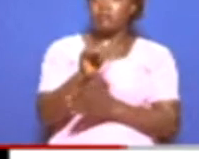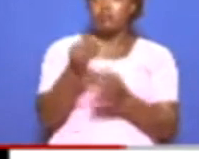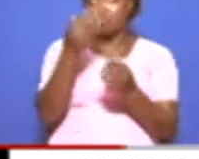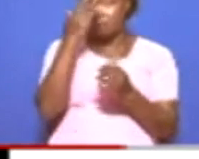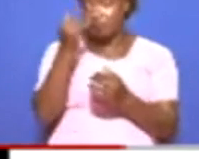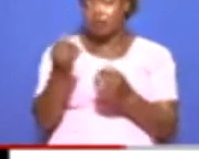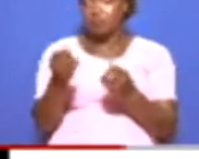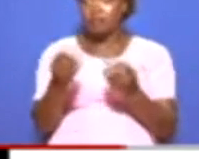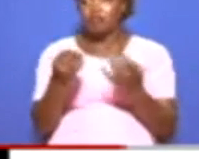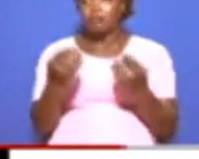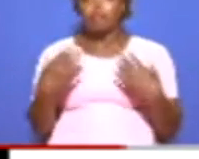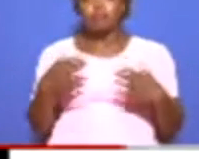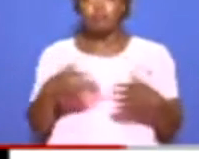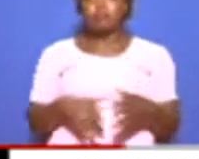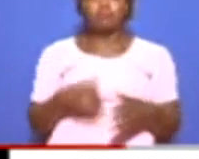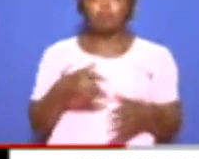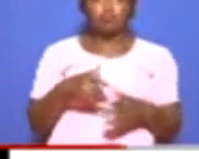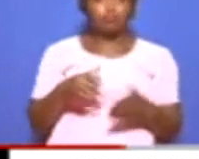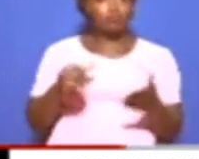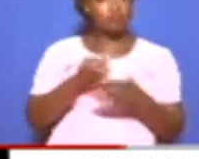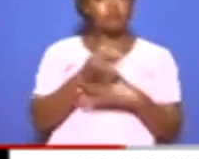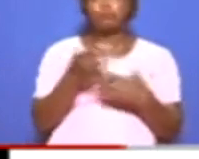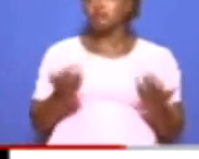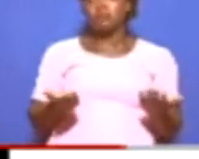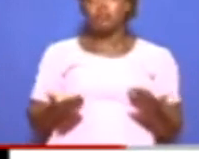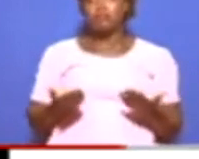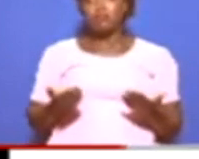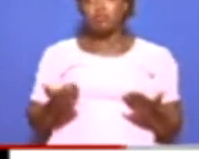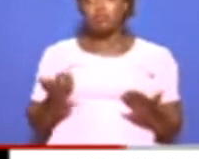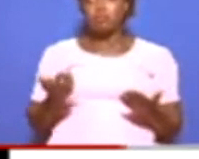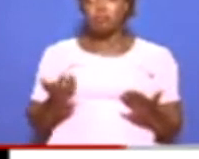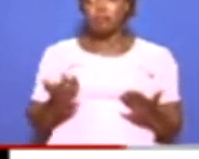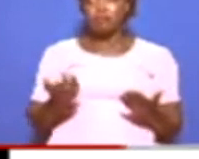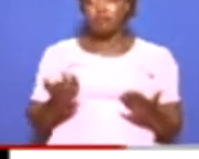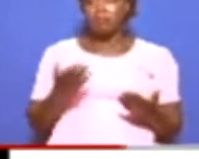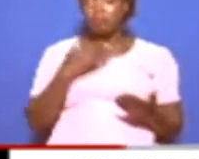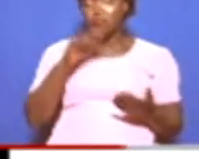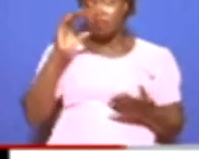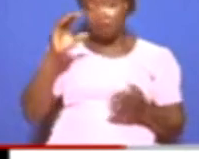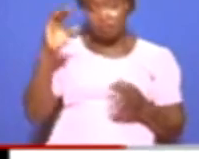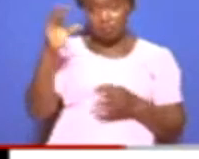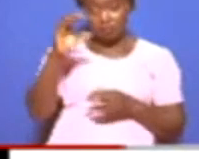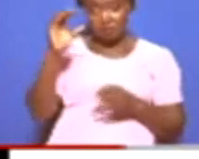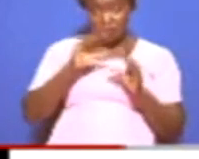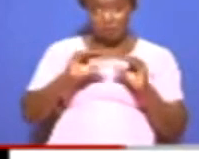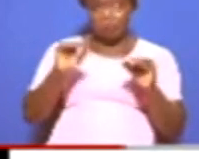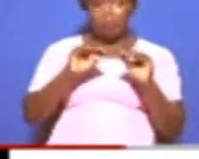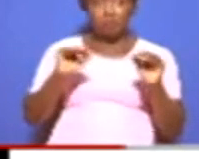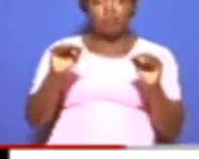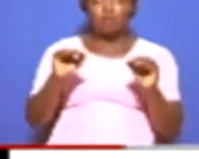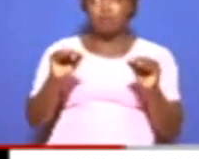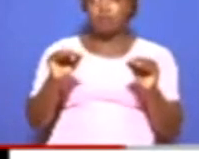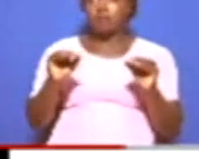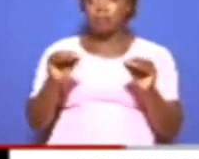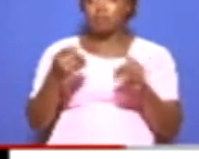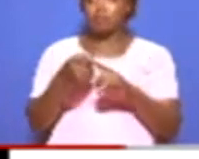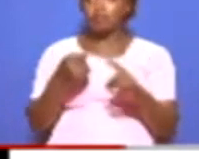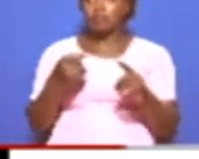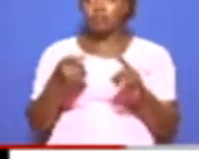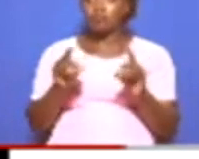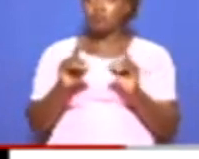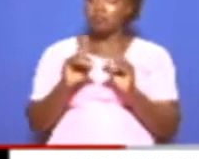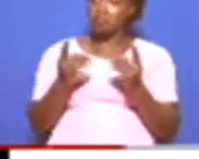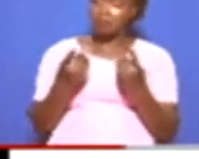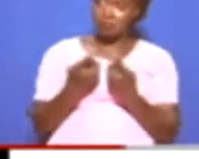ile hisia kuona hii ndege inakaa namna gani ndani. So civic education pia inafaa ifanyike kutoka kwa idara,